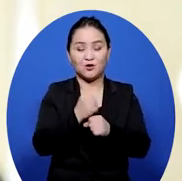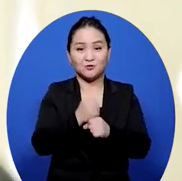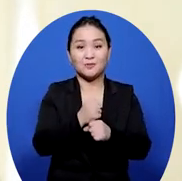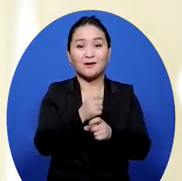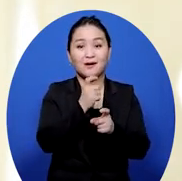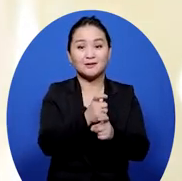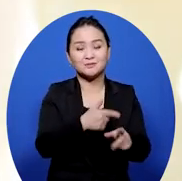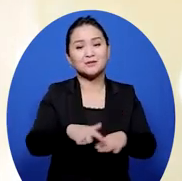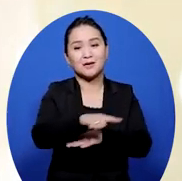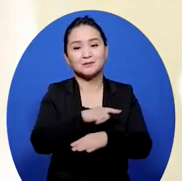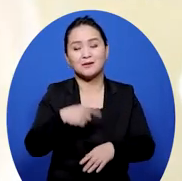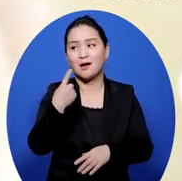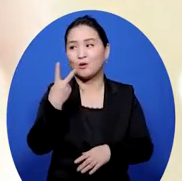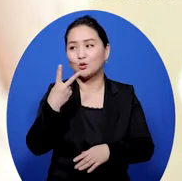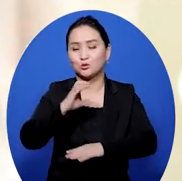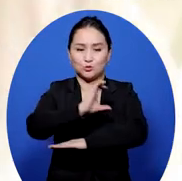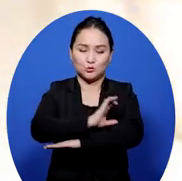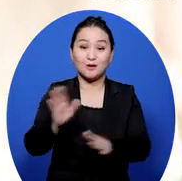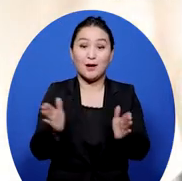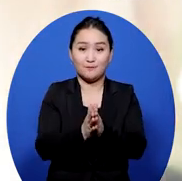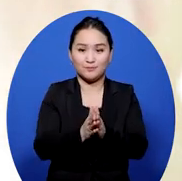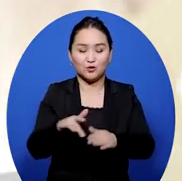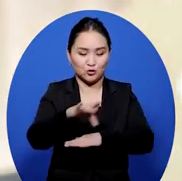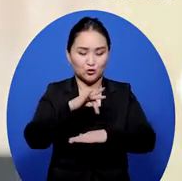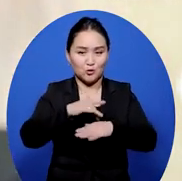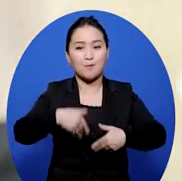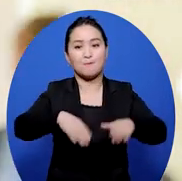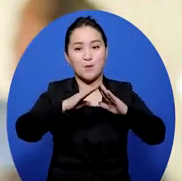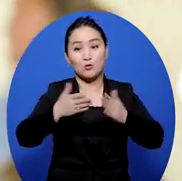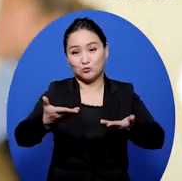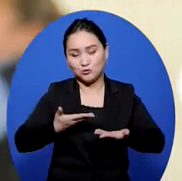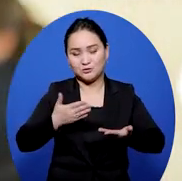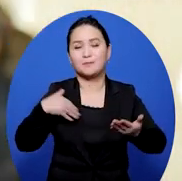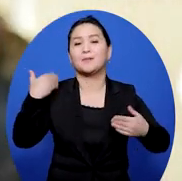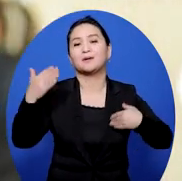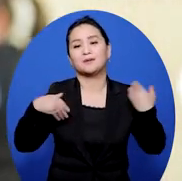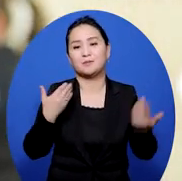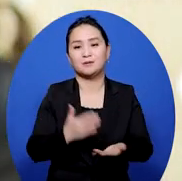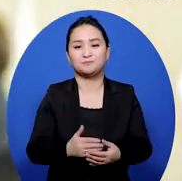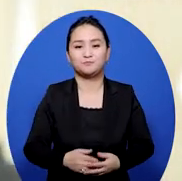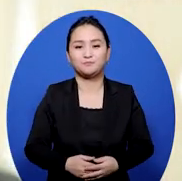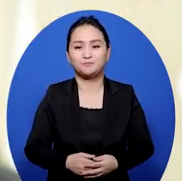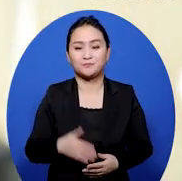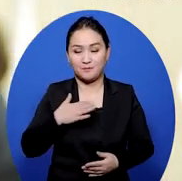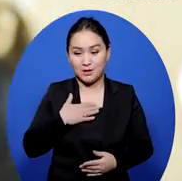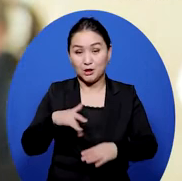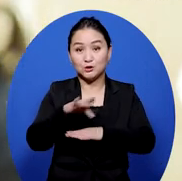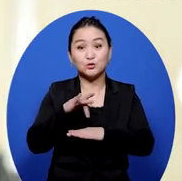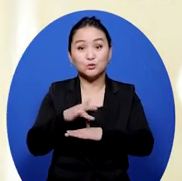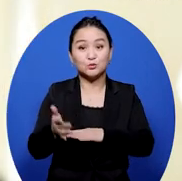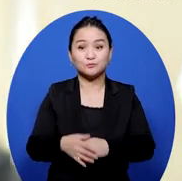дугаар сургуультай одоо нийлээд ийм сайхан одоо төв байгуулж гэсэнд бид нар одоо маш их баяртай байгаа. Манай төв